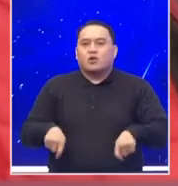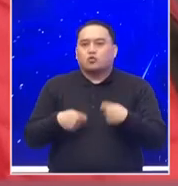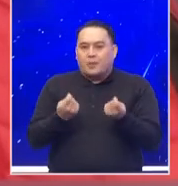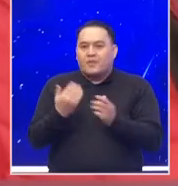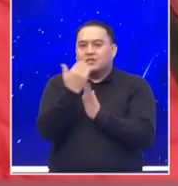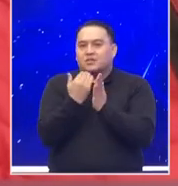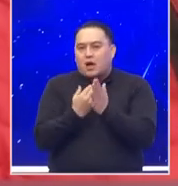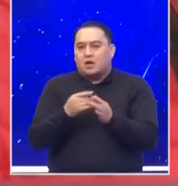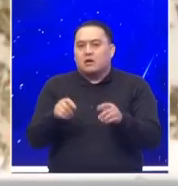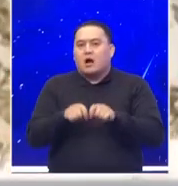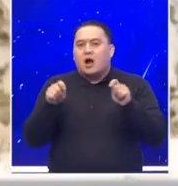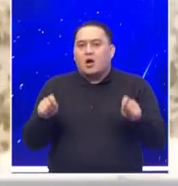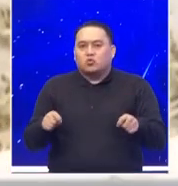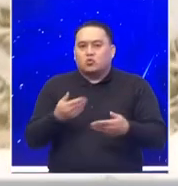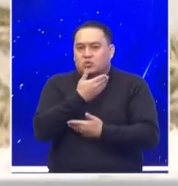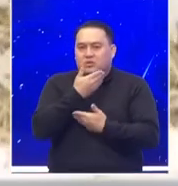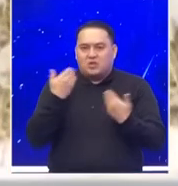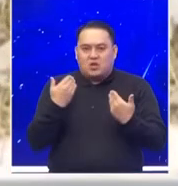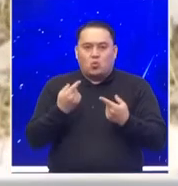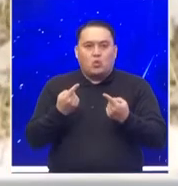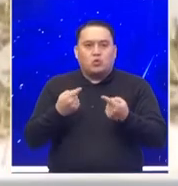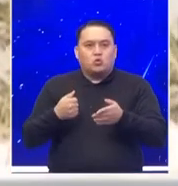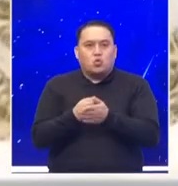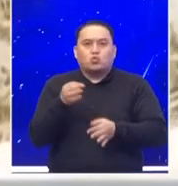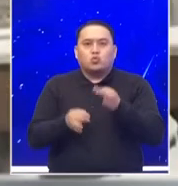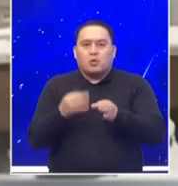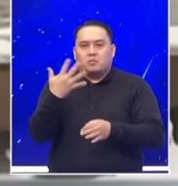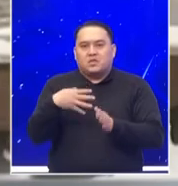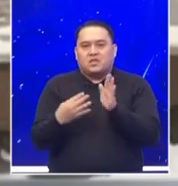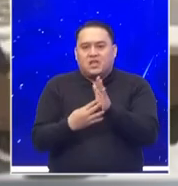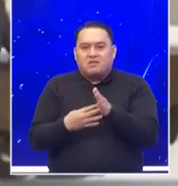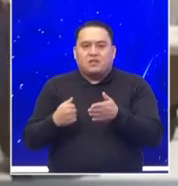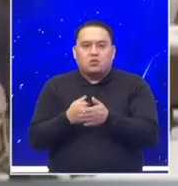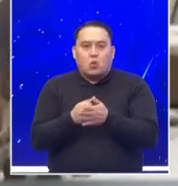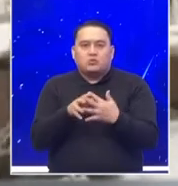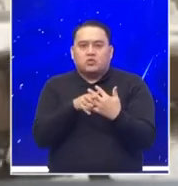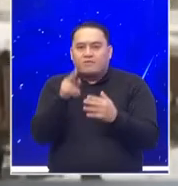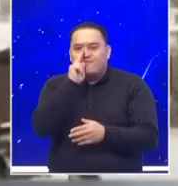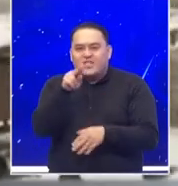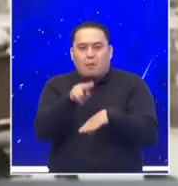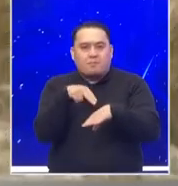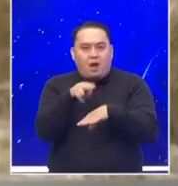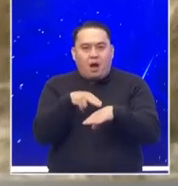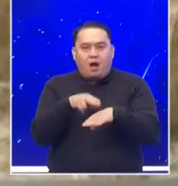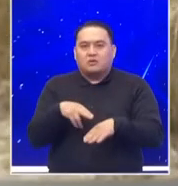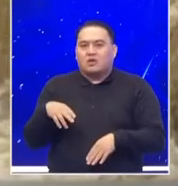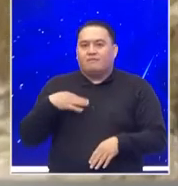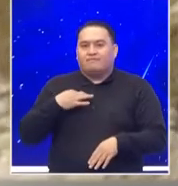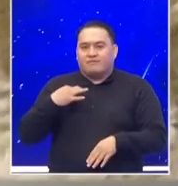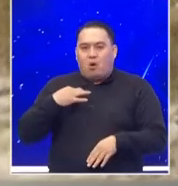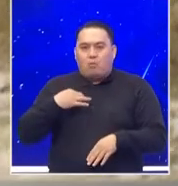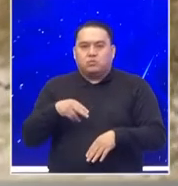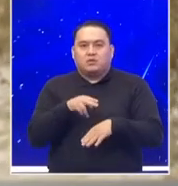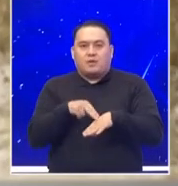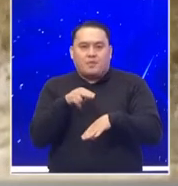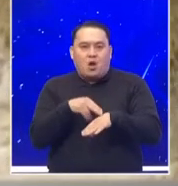статистика раскрываемости невысокая досюда дошли лишь 59 дел сельчане винят полицейских нерасторопности а стражи порядка